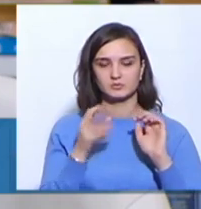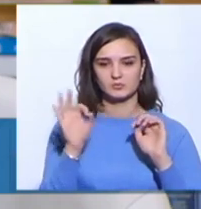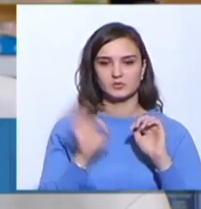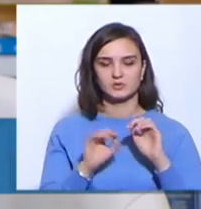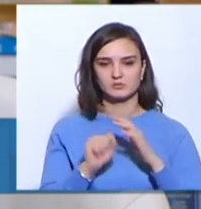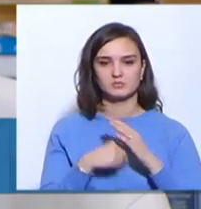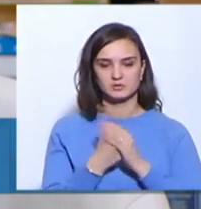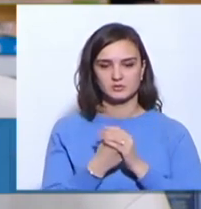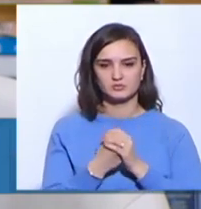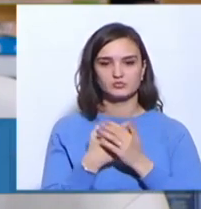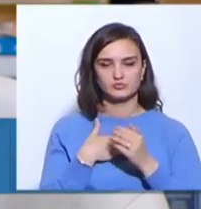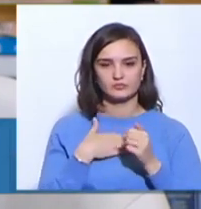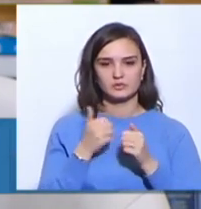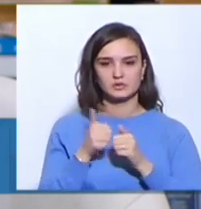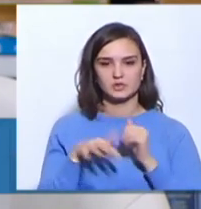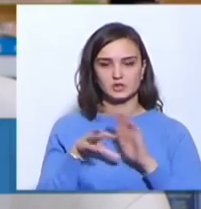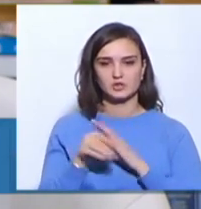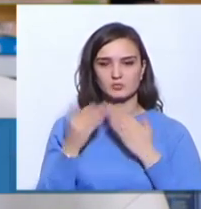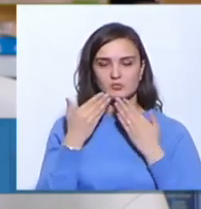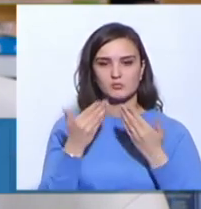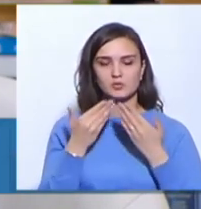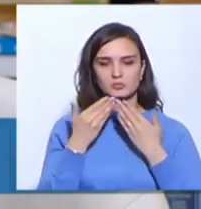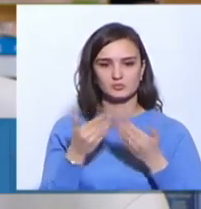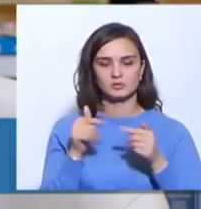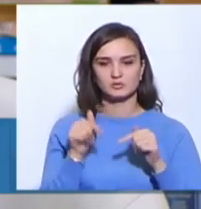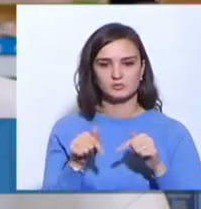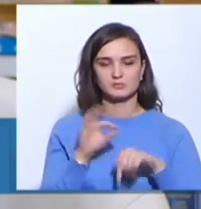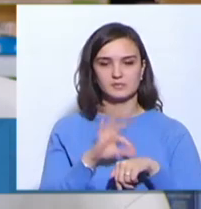8-დან 12%-ამდეა ისეთი ჩვენს ცენტრში მომართული, ეროვნულ სკრინინგ ცენტრში